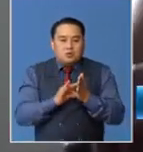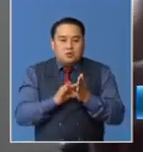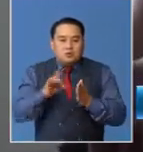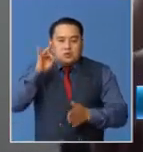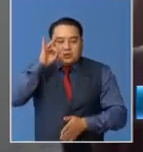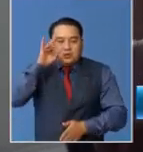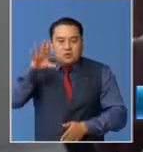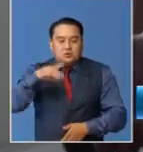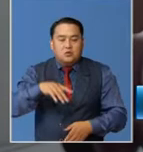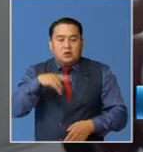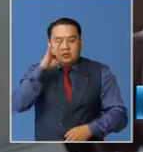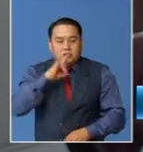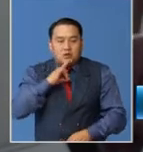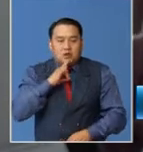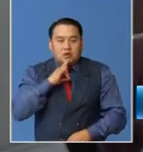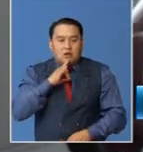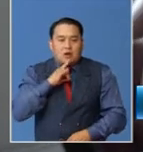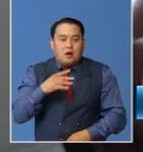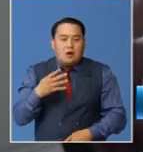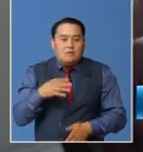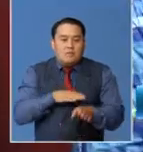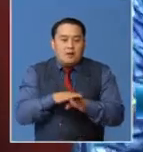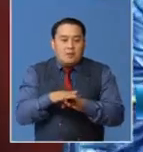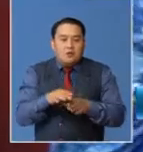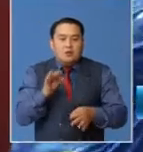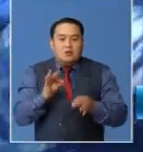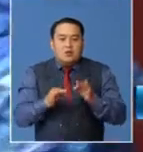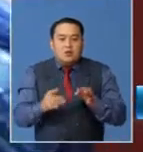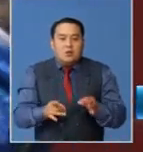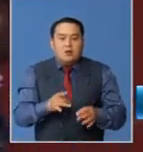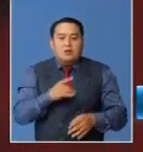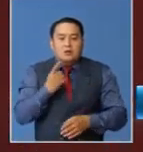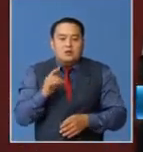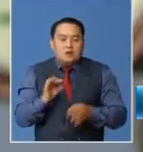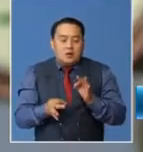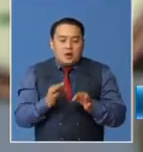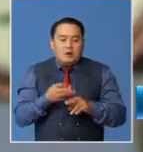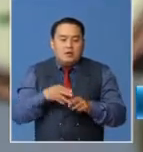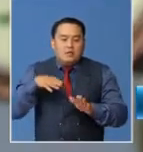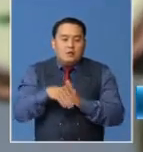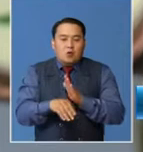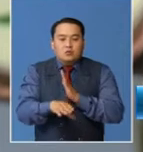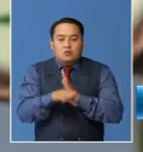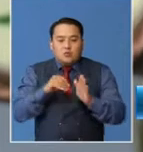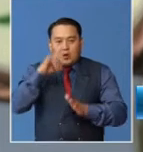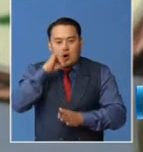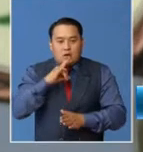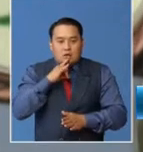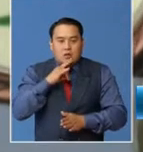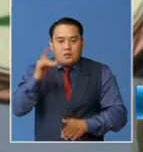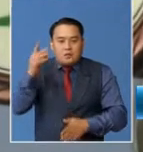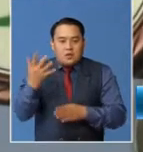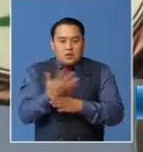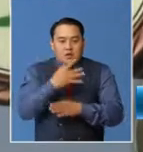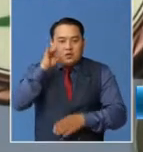звездой казахстанского спорта. За полтора года она выполнила норматив мастера спорта международного класса, вошла в сборную республики и стала